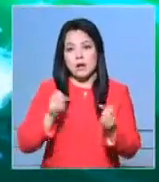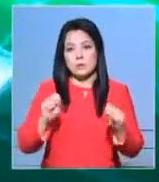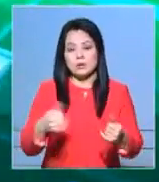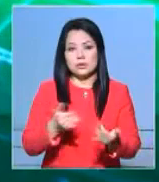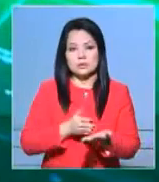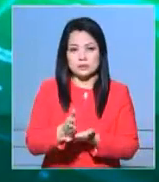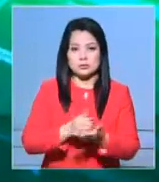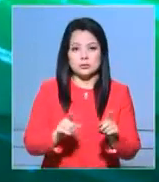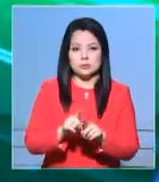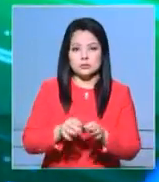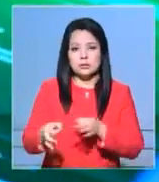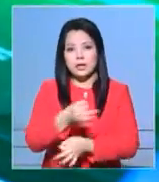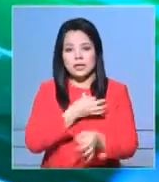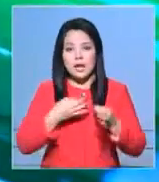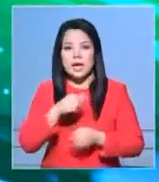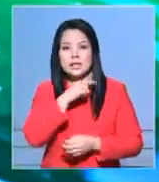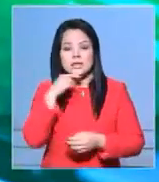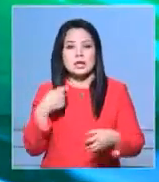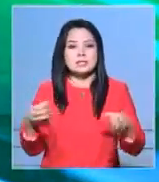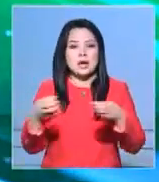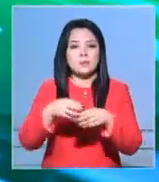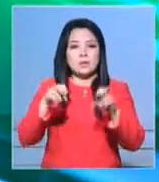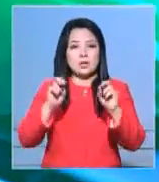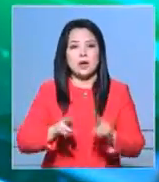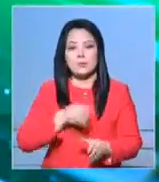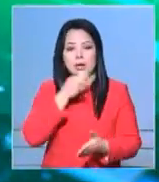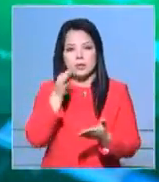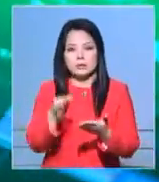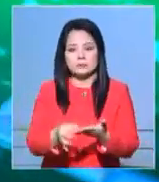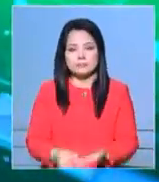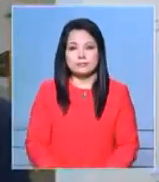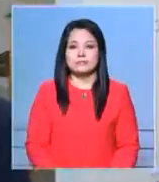науқанға қатысты пікір білдірген ресейлік сарапшы мамандар осылай дейді.